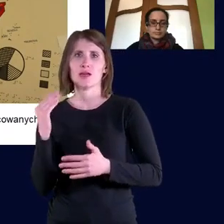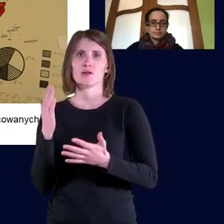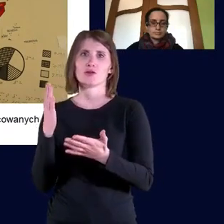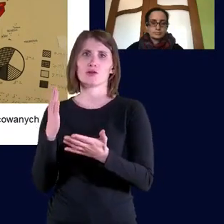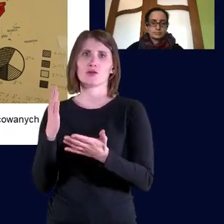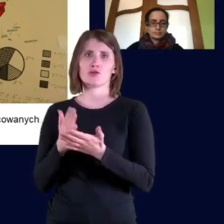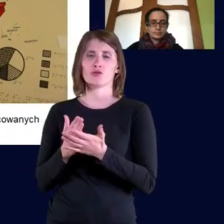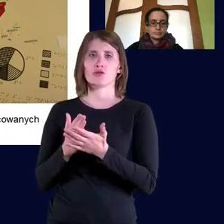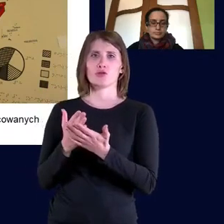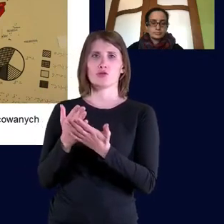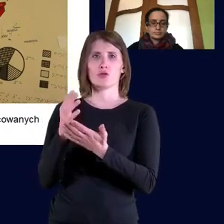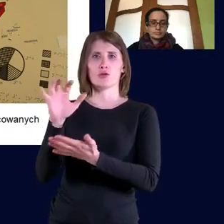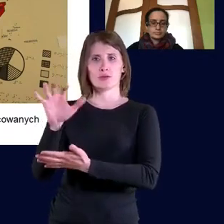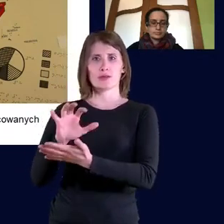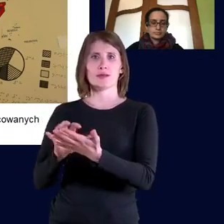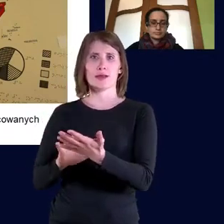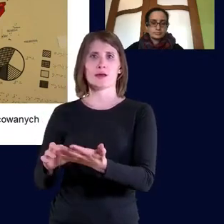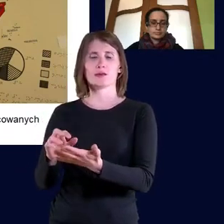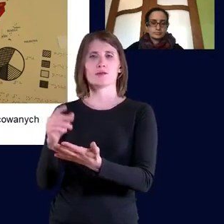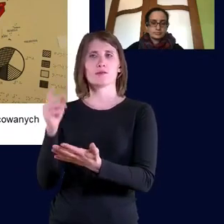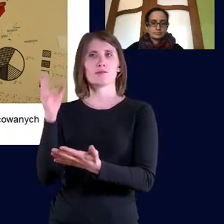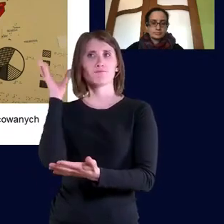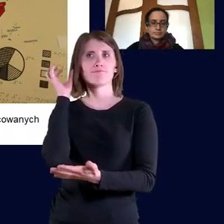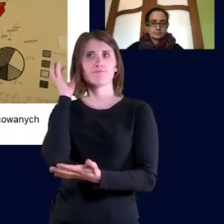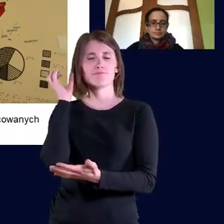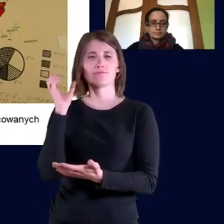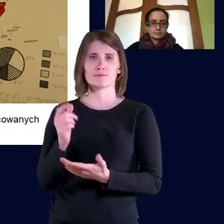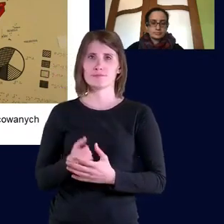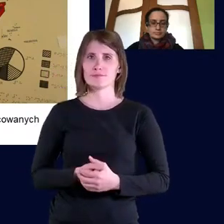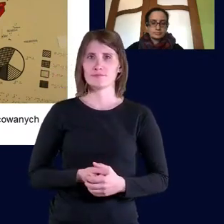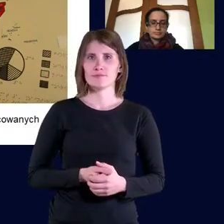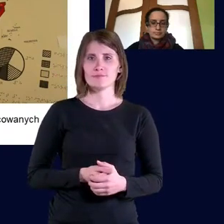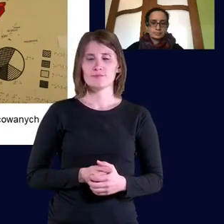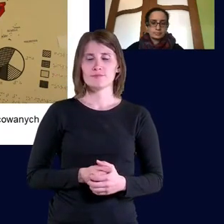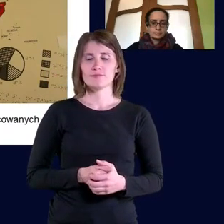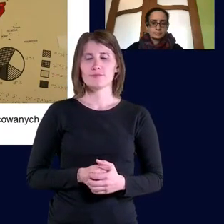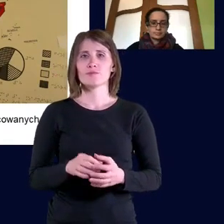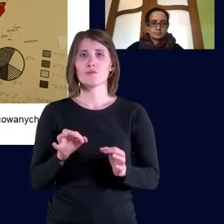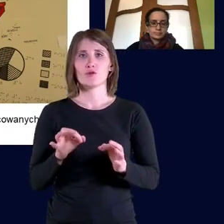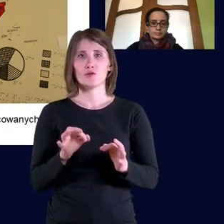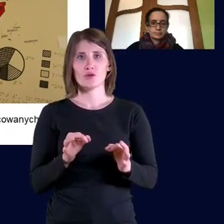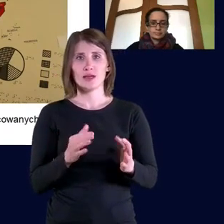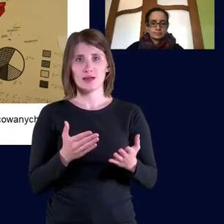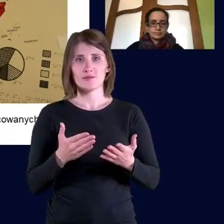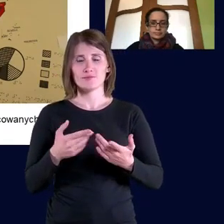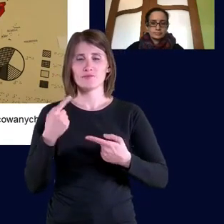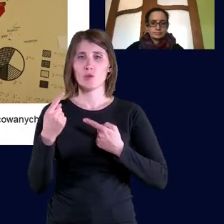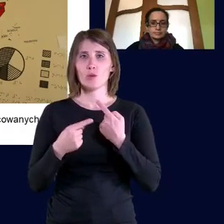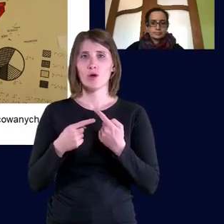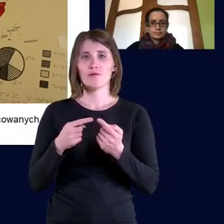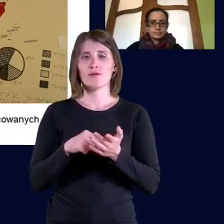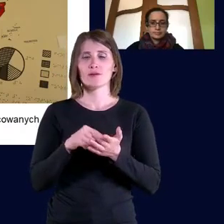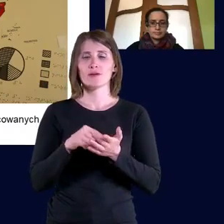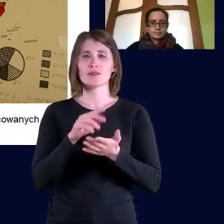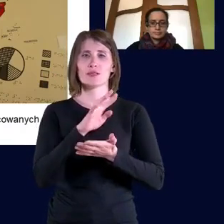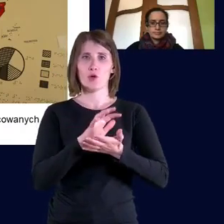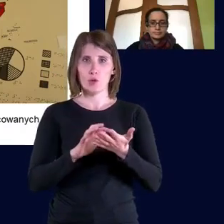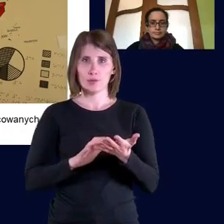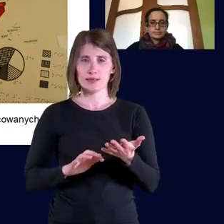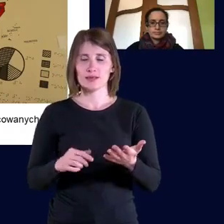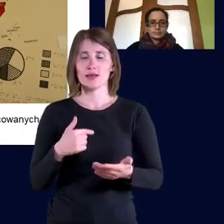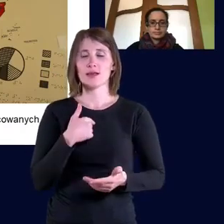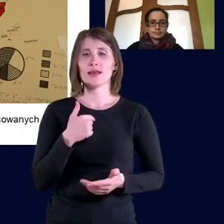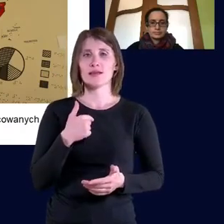opisie słownym i właśnie do tego opisu teraz chciałabym przejść mianowicie ja zajmowałam się